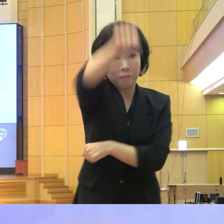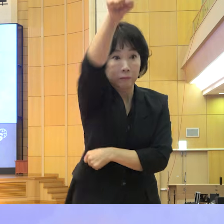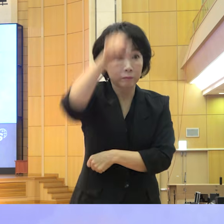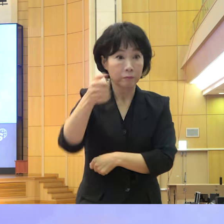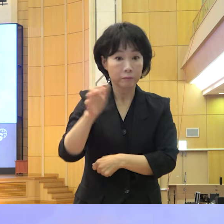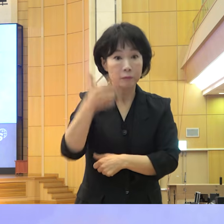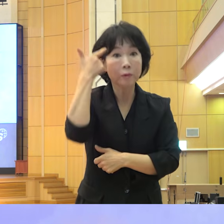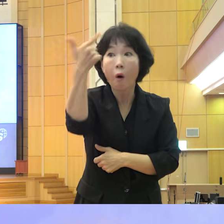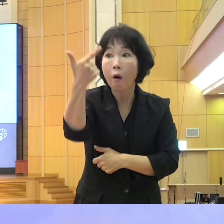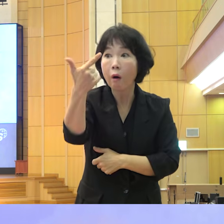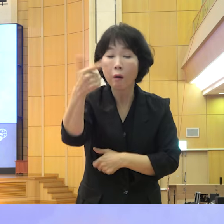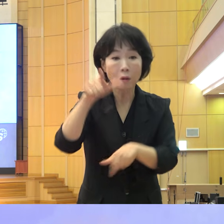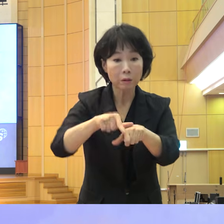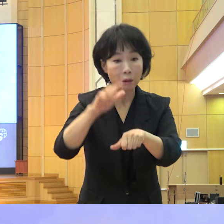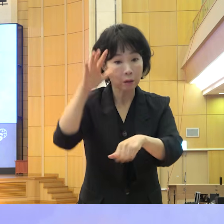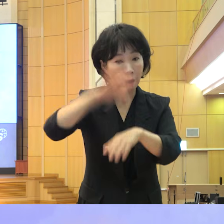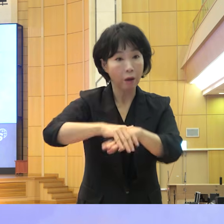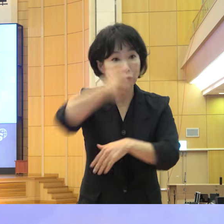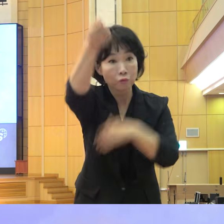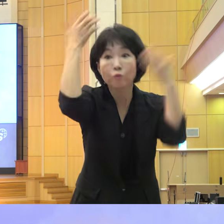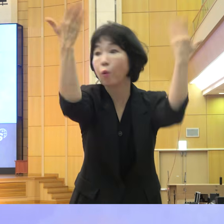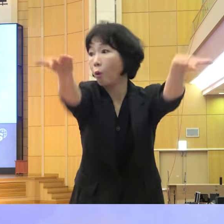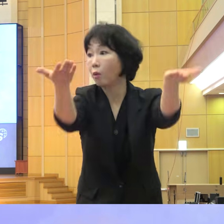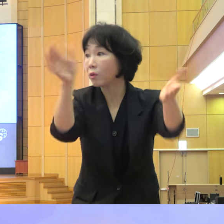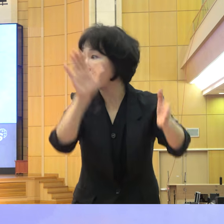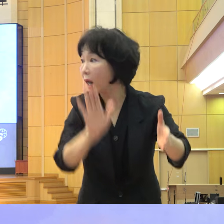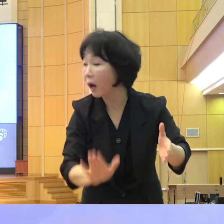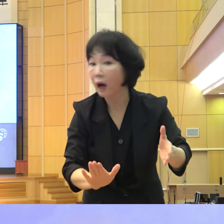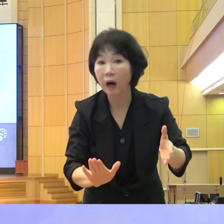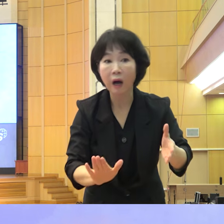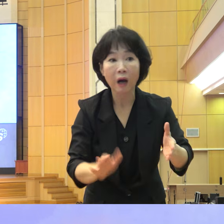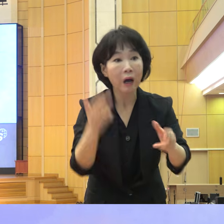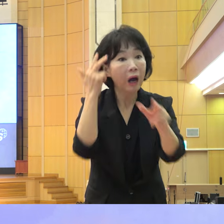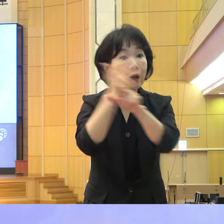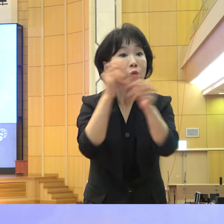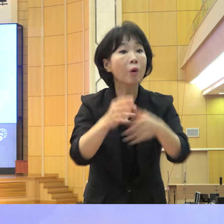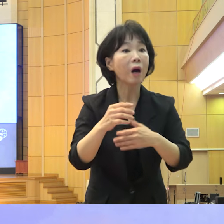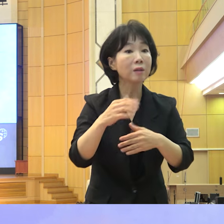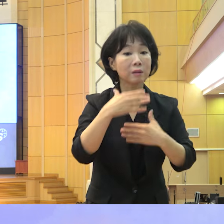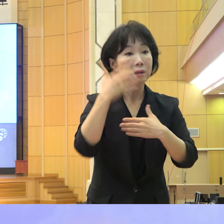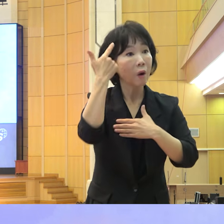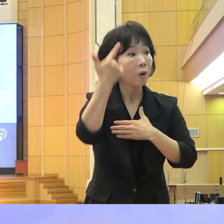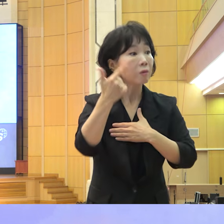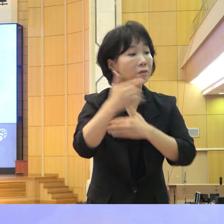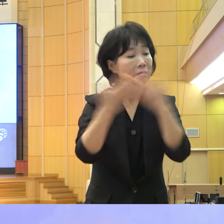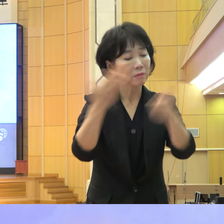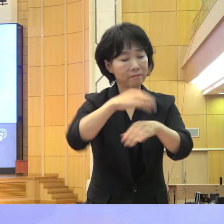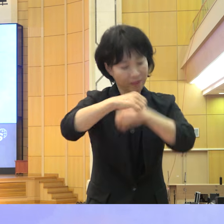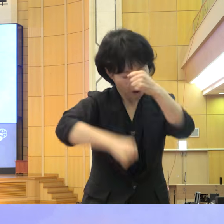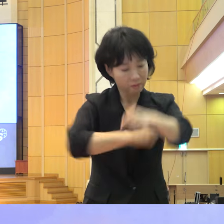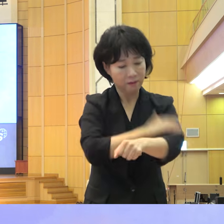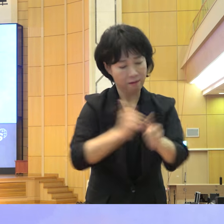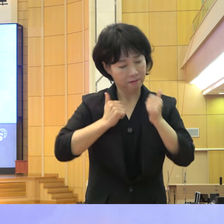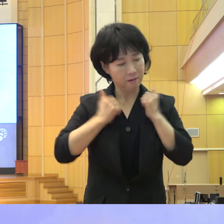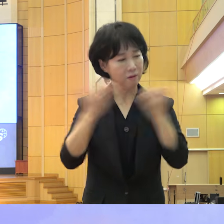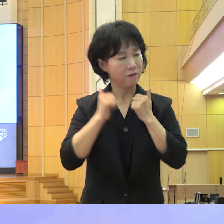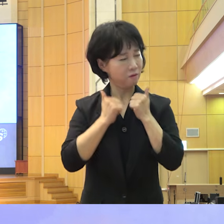엿새 동안이나 여러분에게 주었습니다. 그러나 한 주간 동안에 엿새 동안에는 무엇을 하든지 열심히